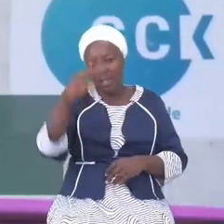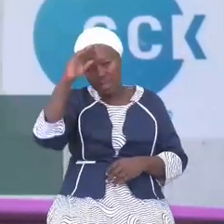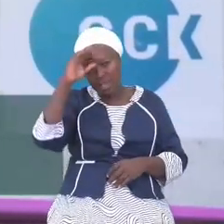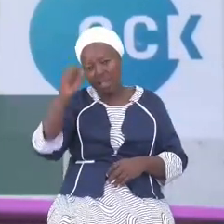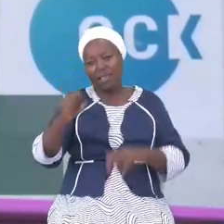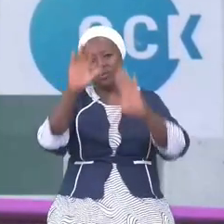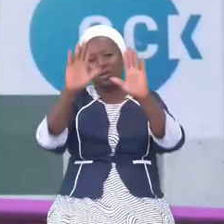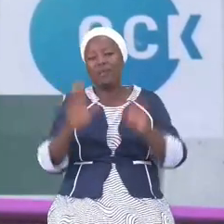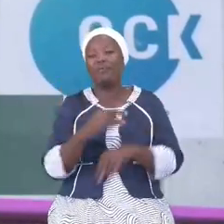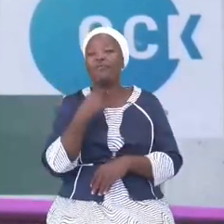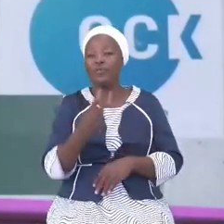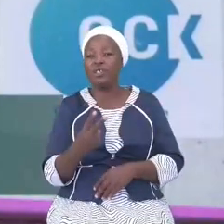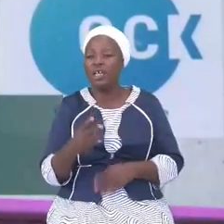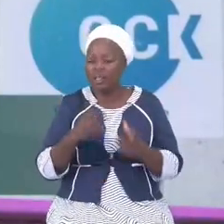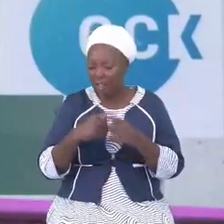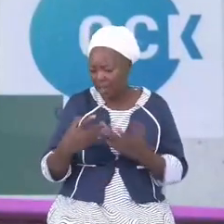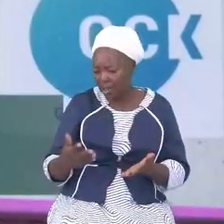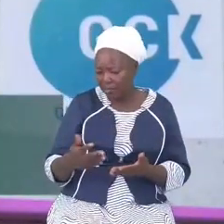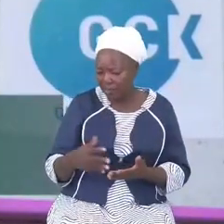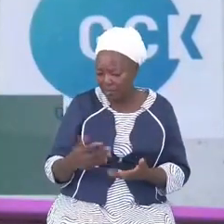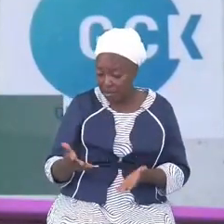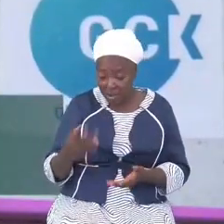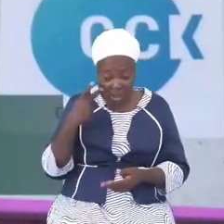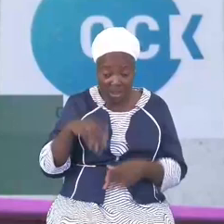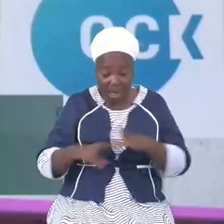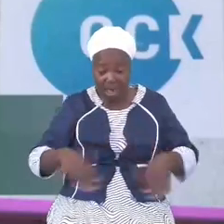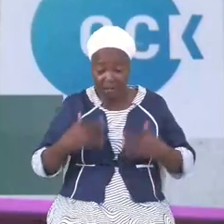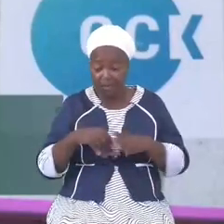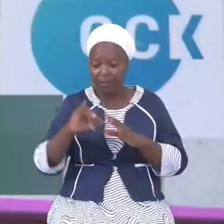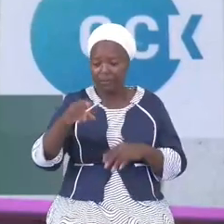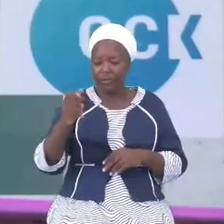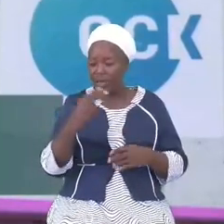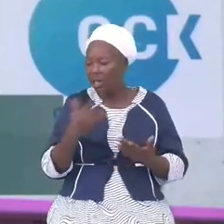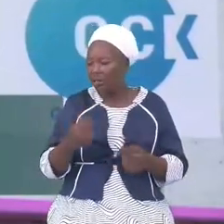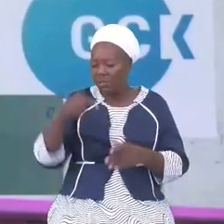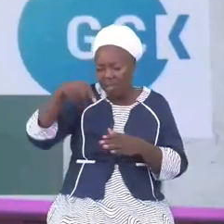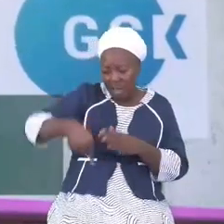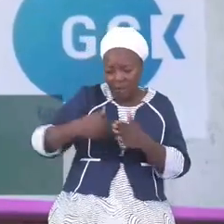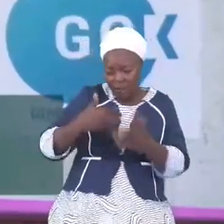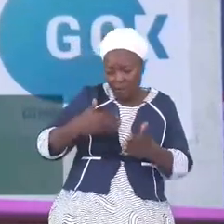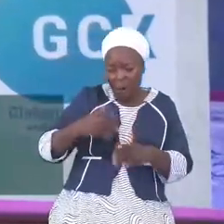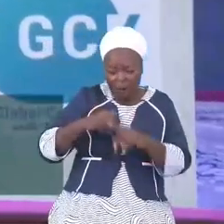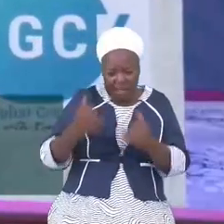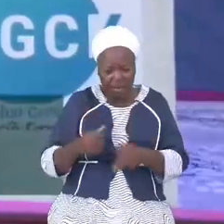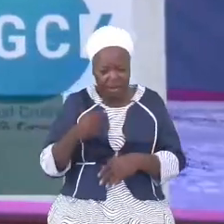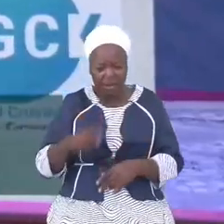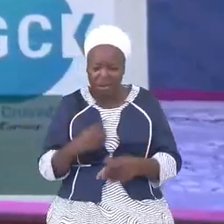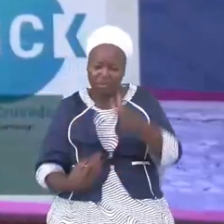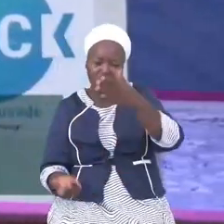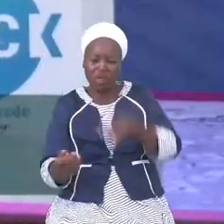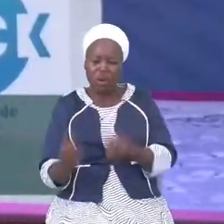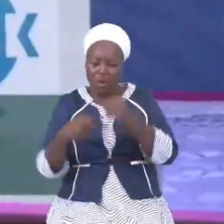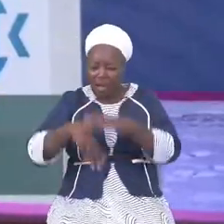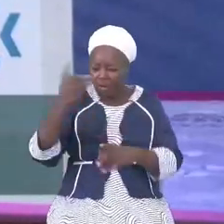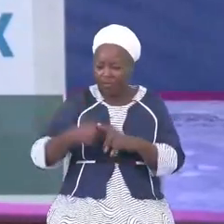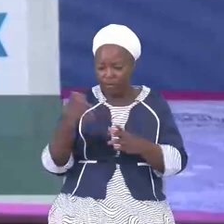Aux confins de la mer, il est en haut maintenant. Il était dans la mer, il a été remonté sur la terre ferme. Il avait peur, il était